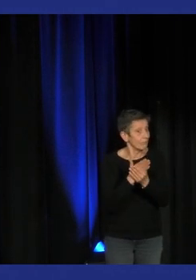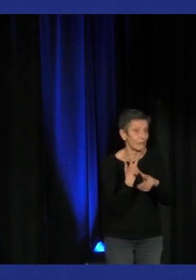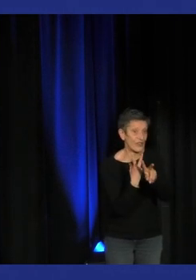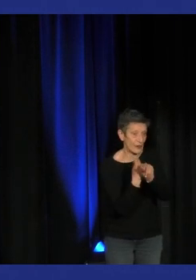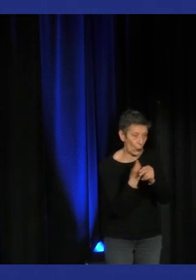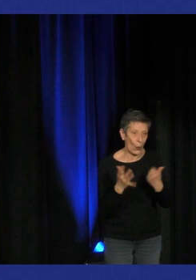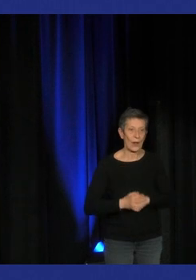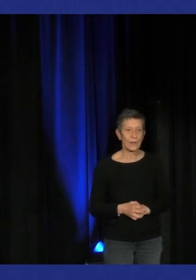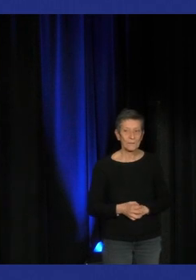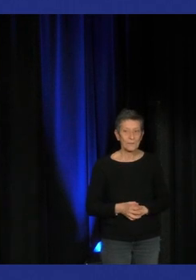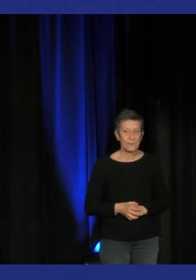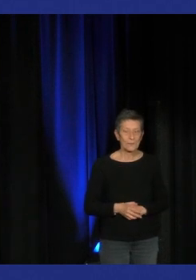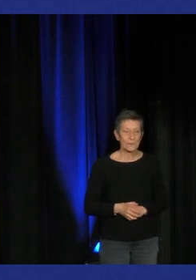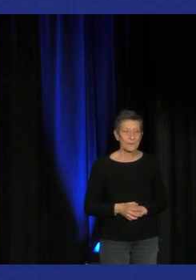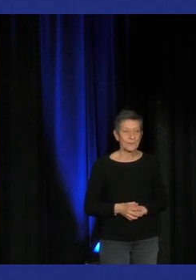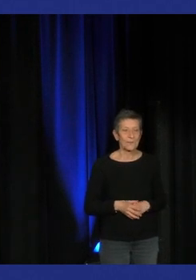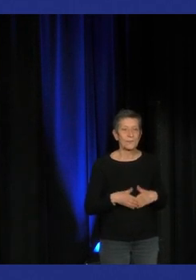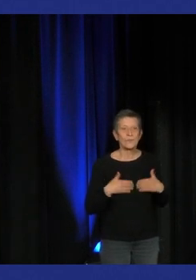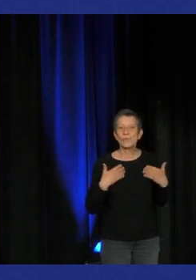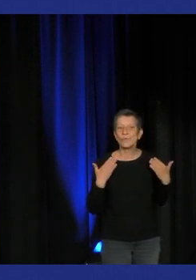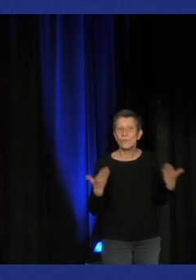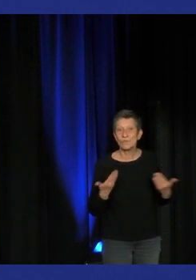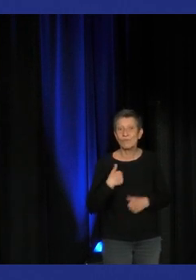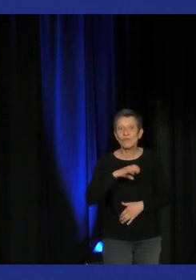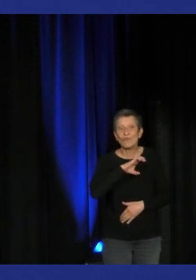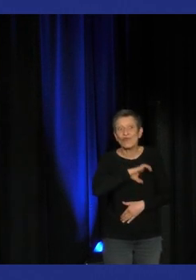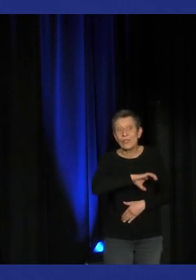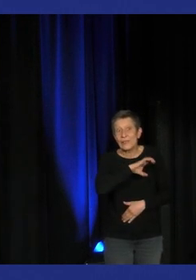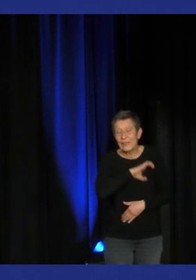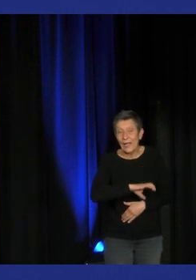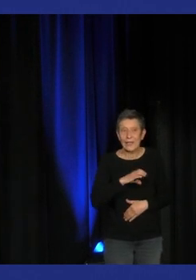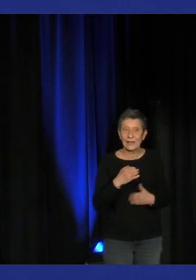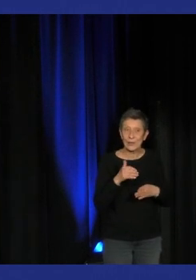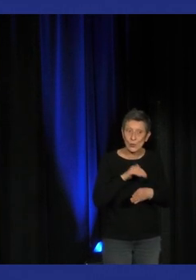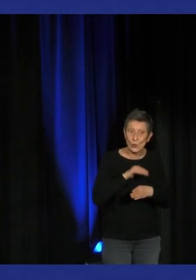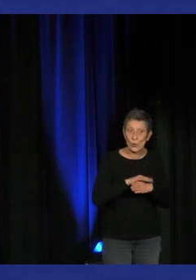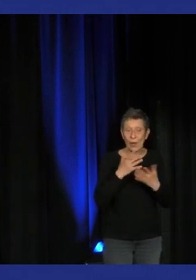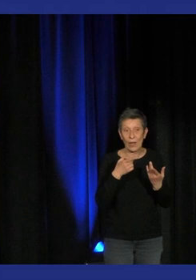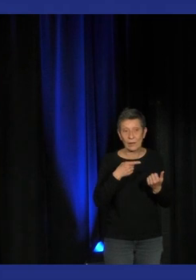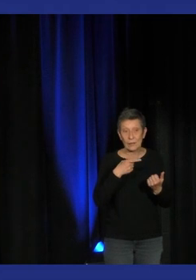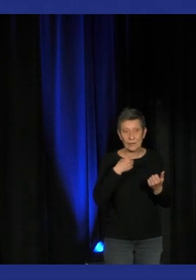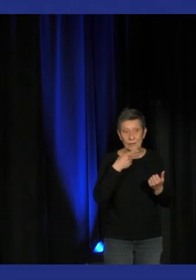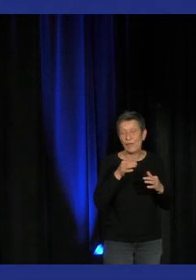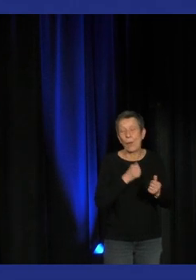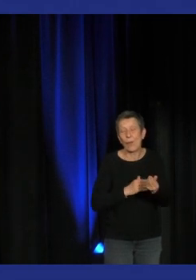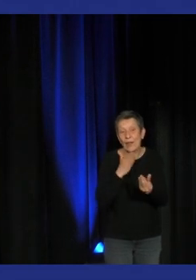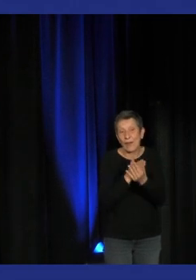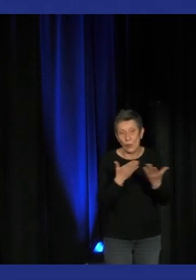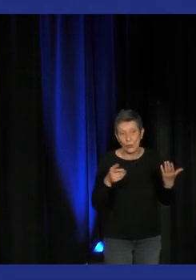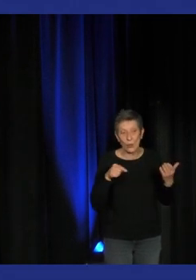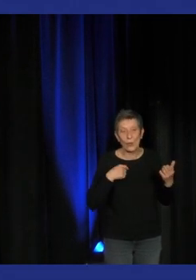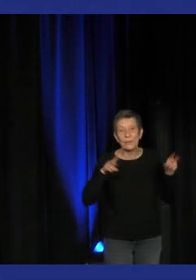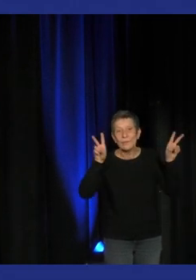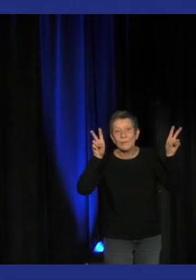Du coup, je vais essayer de parler ce soir de Donc j'ai intitulé mon intervention le